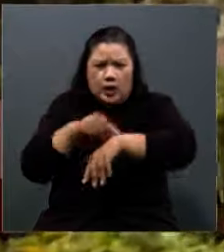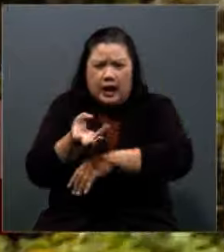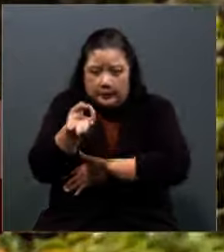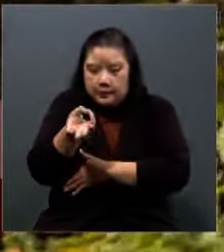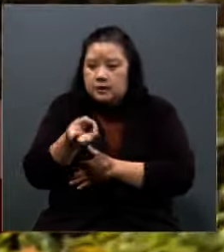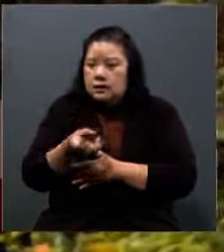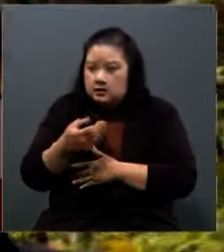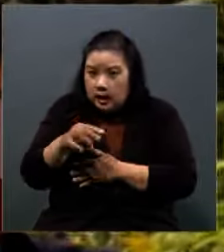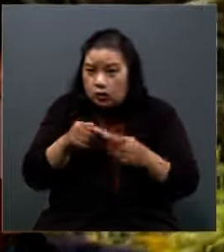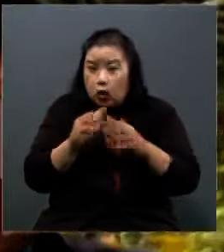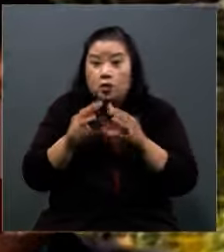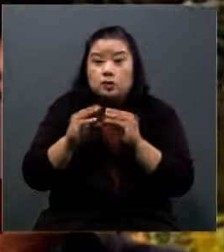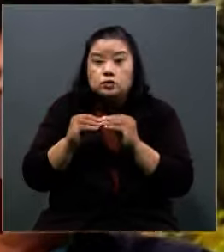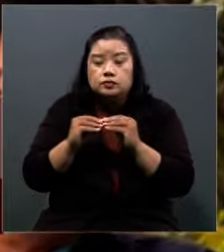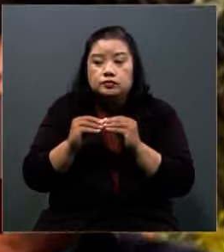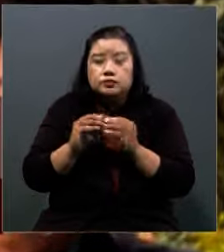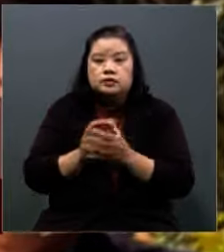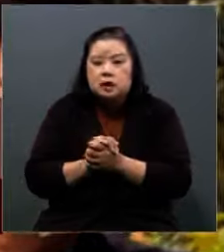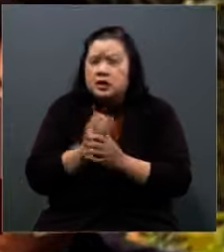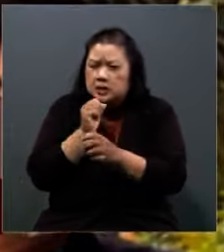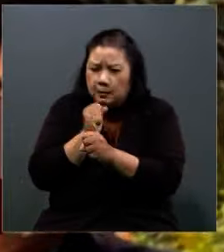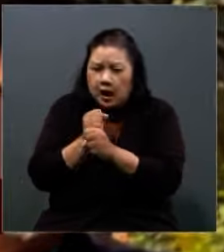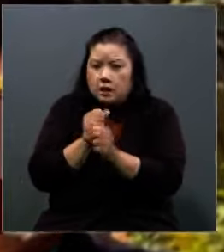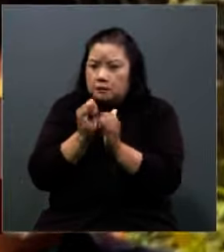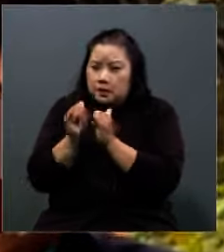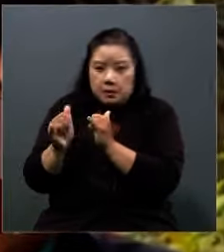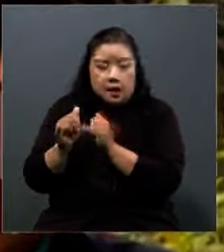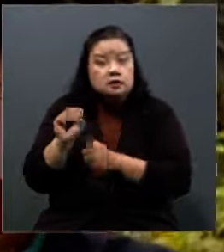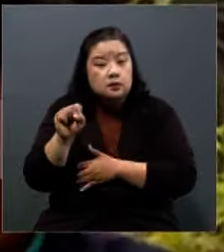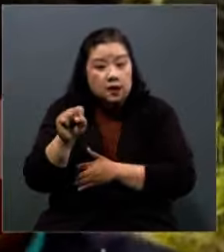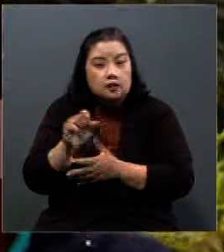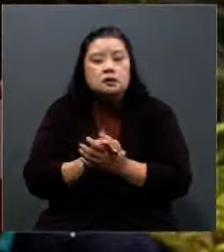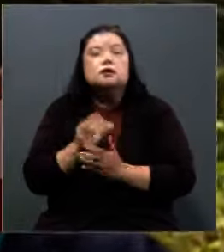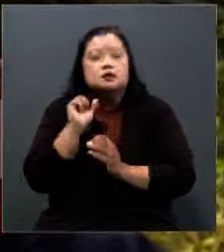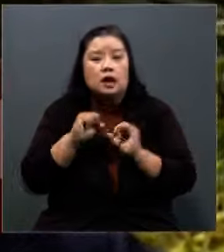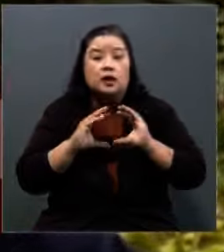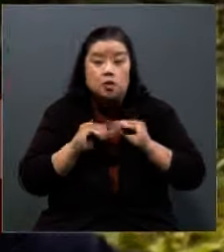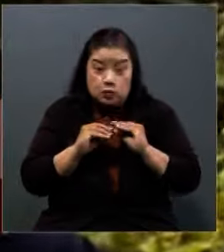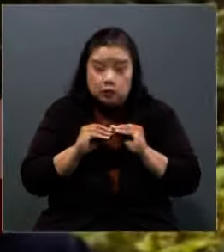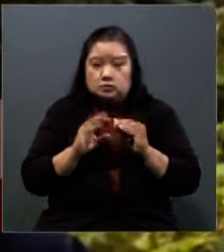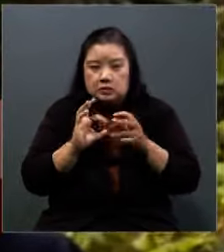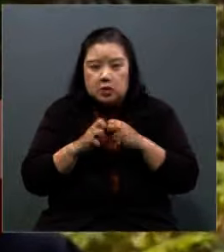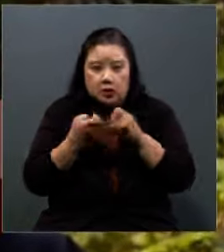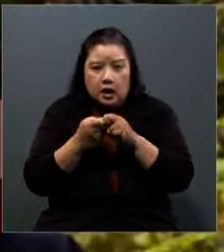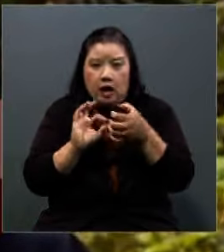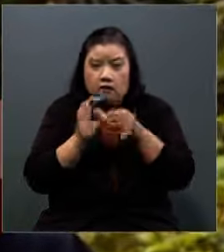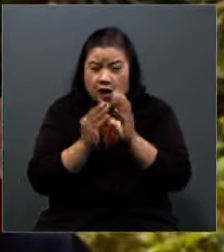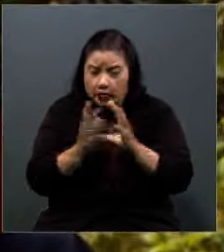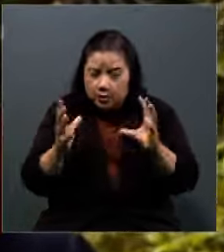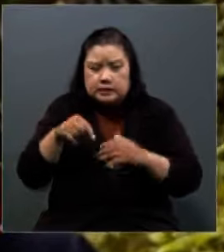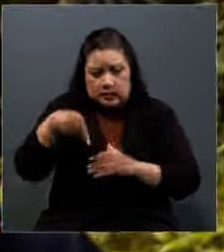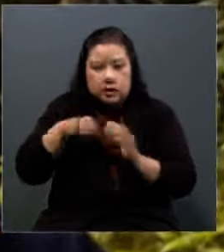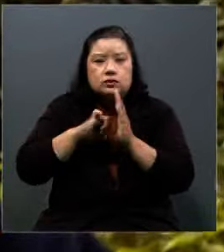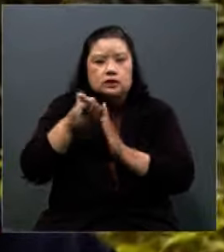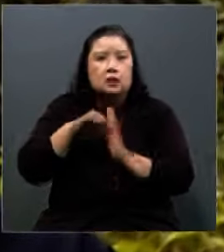มต่อนั่นแหละ ภารกิจแน่นเห็นภารกิจเยอะมากแน่นมากเลยที่เชียงใหม ่ไปประชุมต่อเรื่องไฟป่านี่แหละก็เลยบอกท่